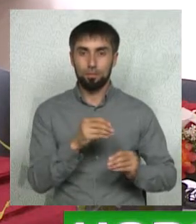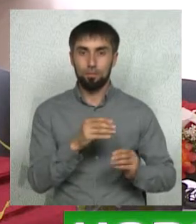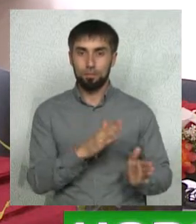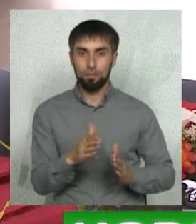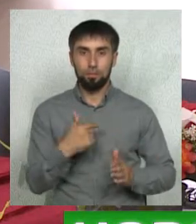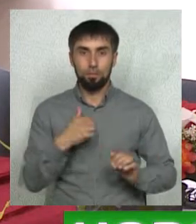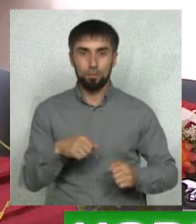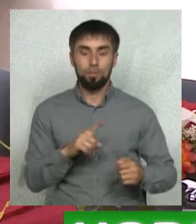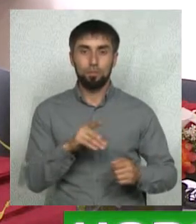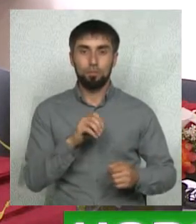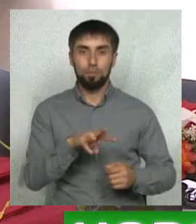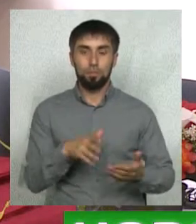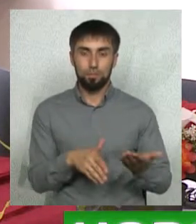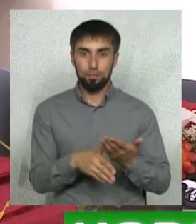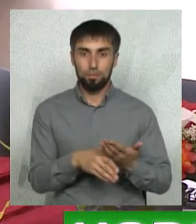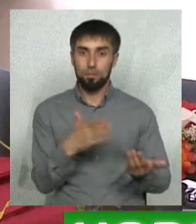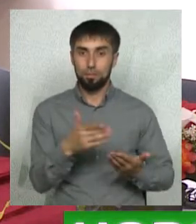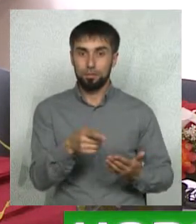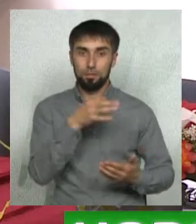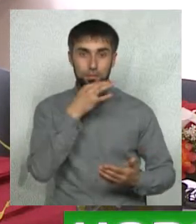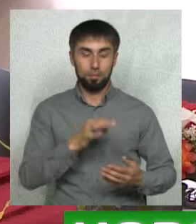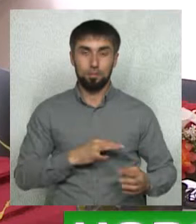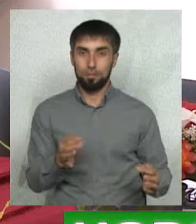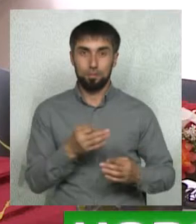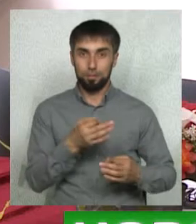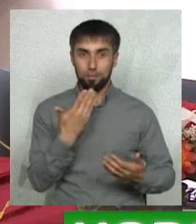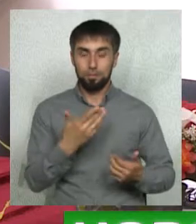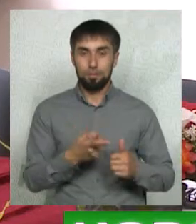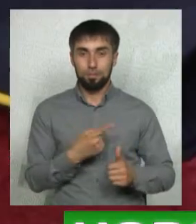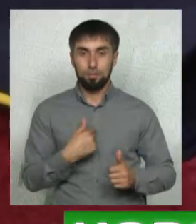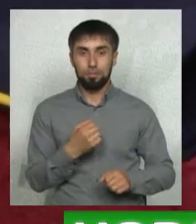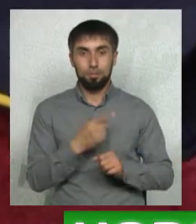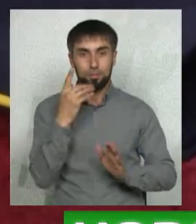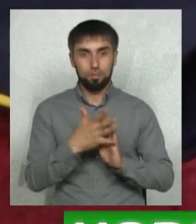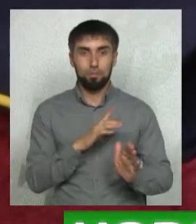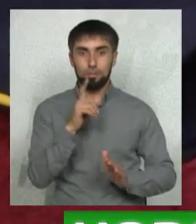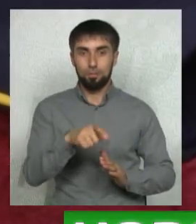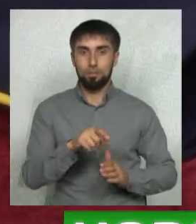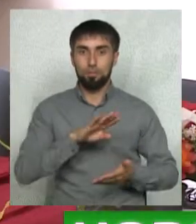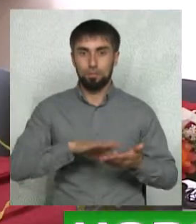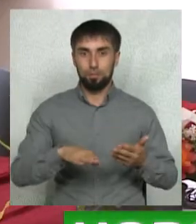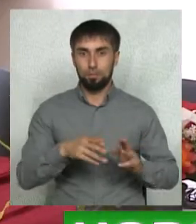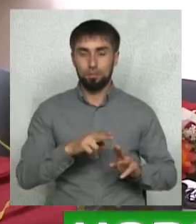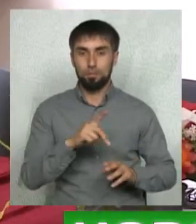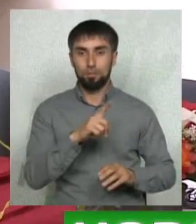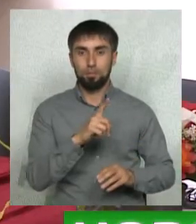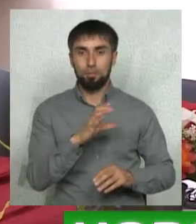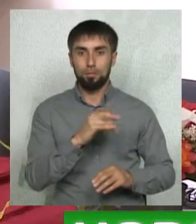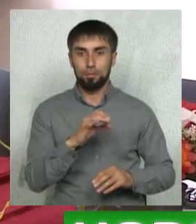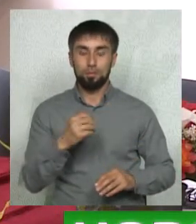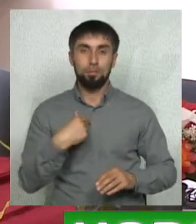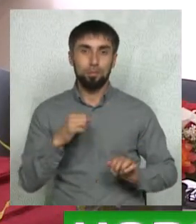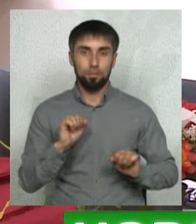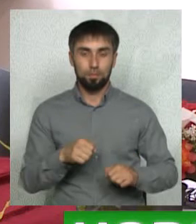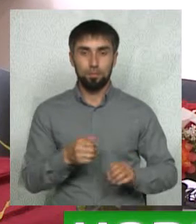вам чем-то помочь? Если человек не дает нам обратной связи, соответственно, мы делаем вывод, что человек без сознания. После этого мы